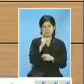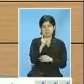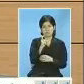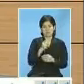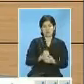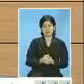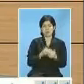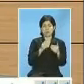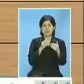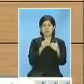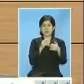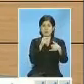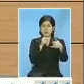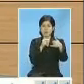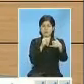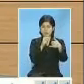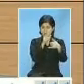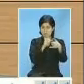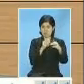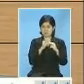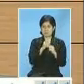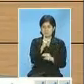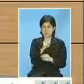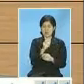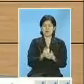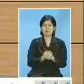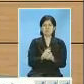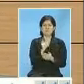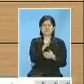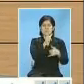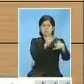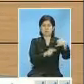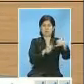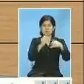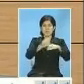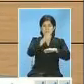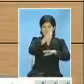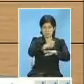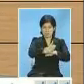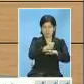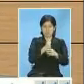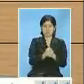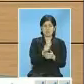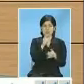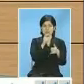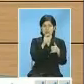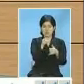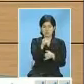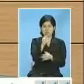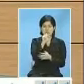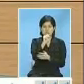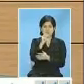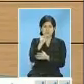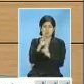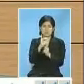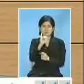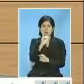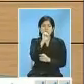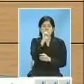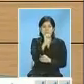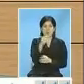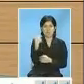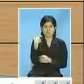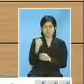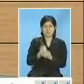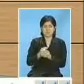แก่ท่านอธิบดีเนื่องจากท่านสุนัยได้อภิปรายเมื่อสักครู่บอกว่าสำนวนถูกเรียกไปจากผู้พิพากษ